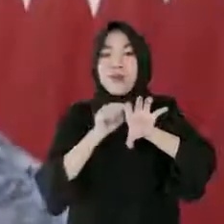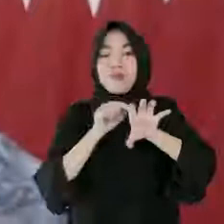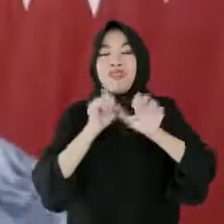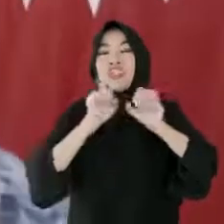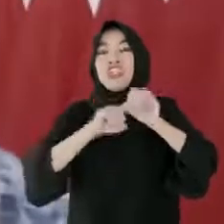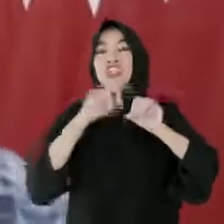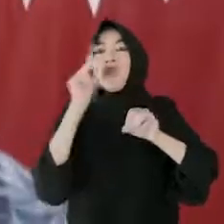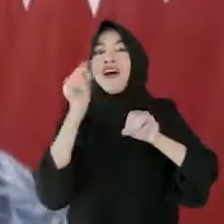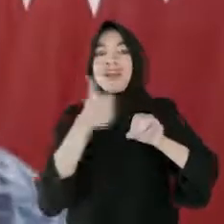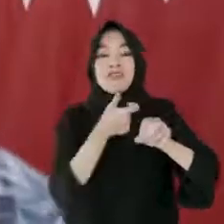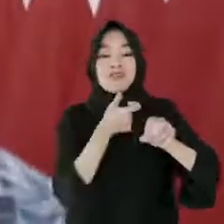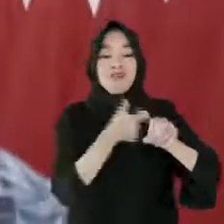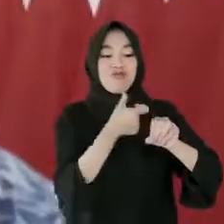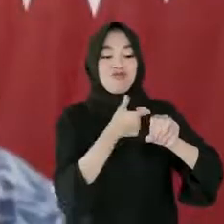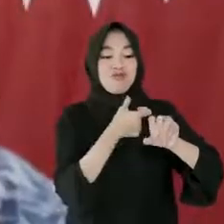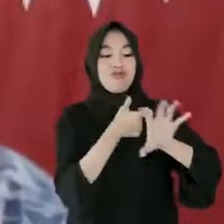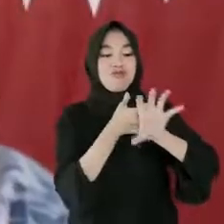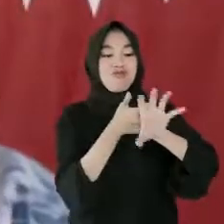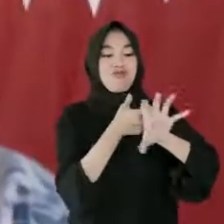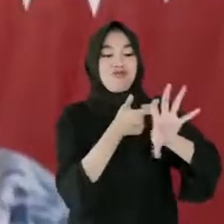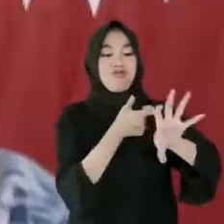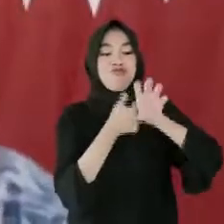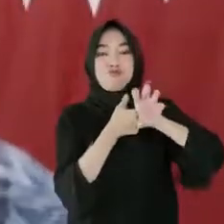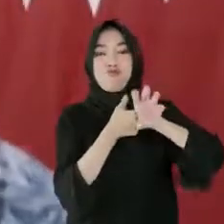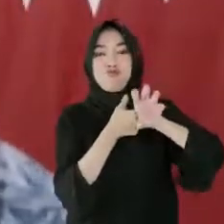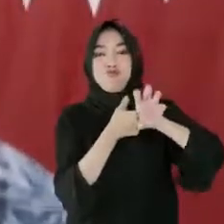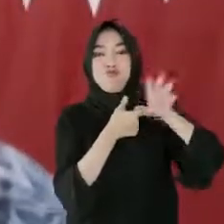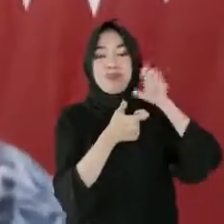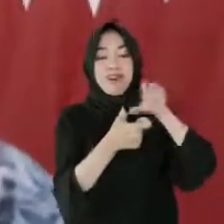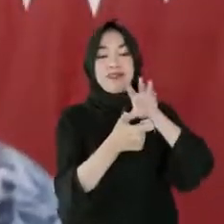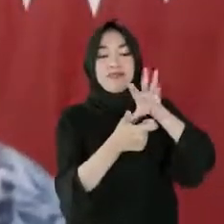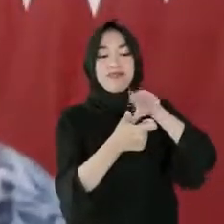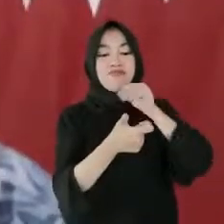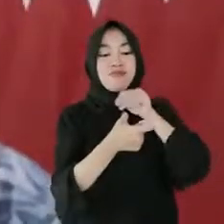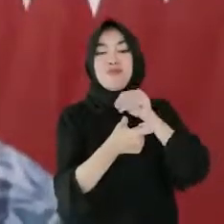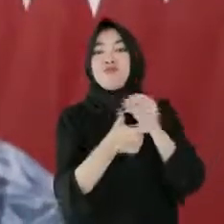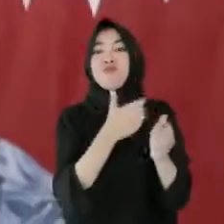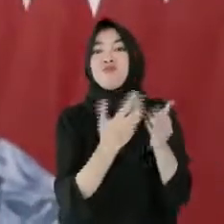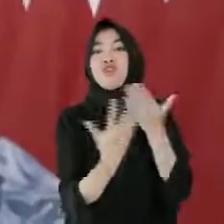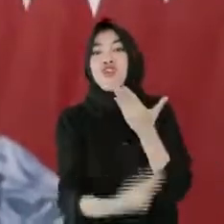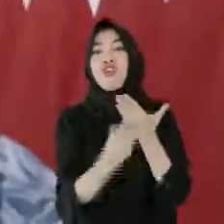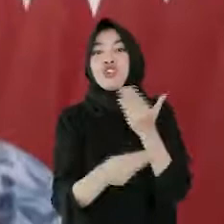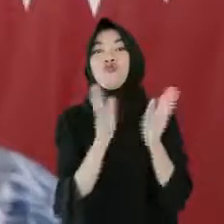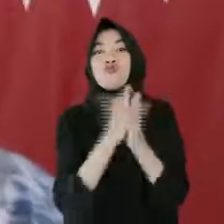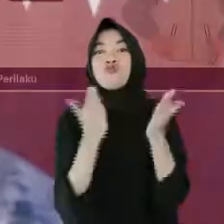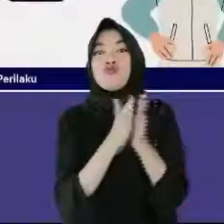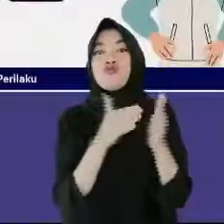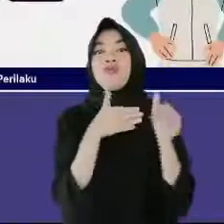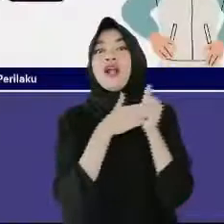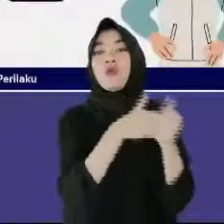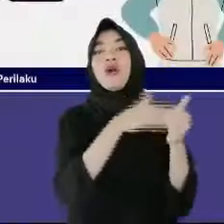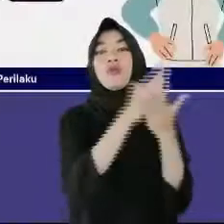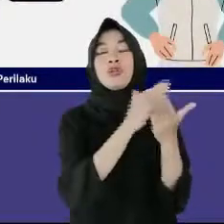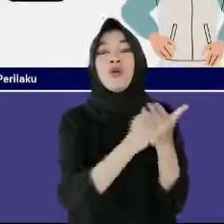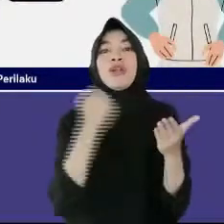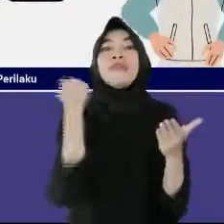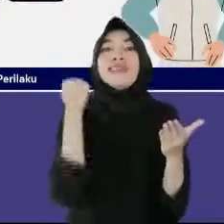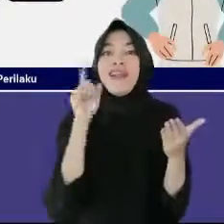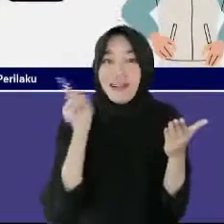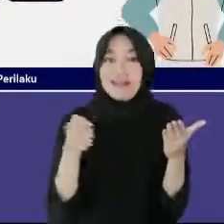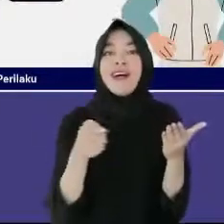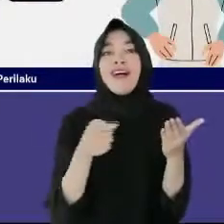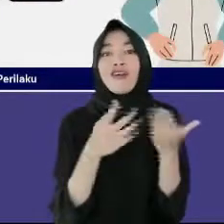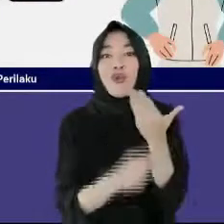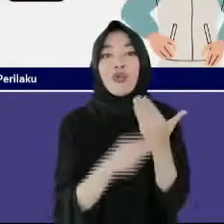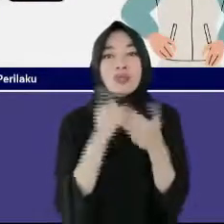buku yang sudah buku rekomendasi yang sudah kami buat tadi Nah terus kemudian nattimus sudah berangkat